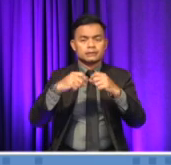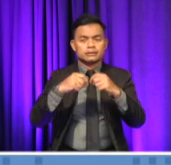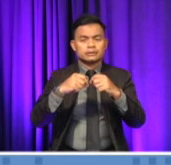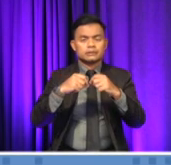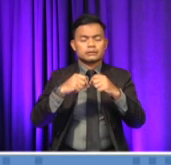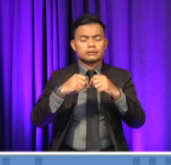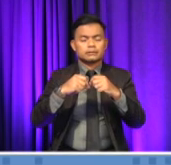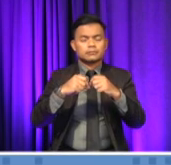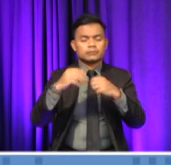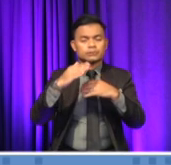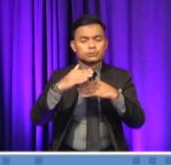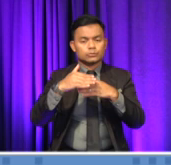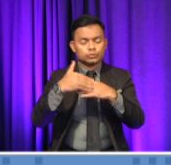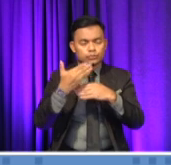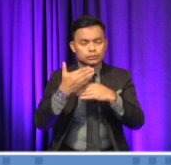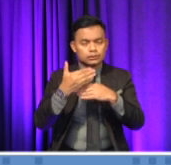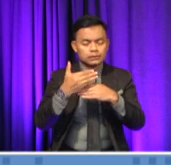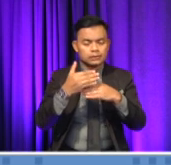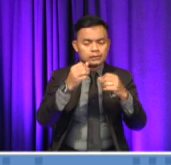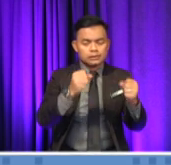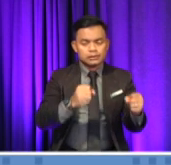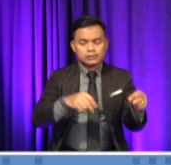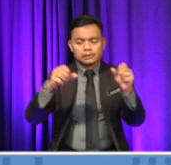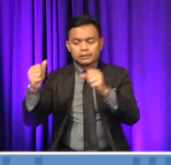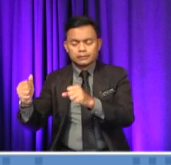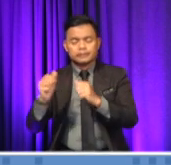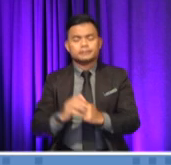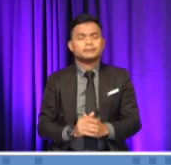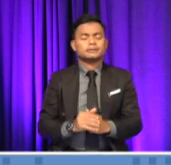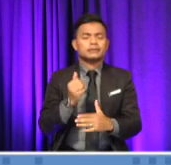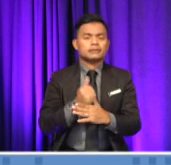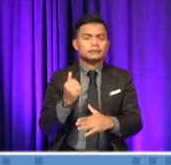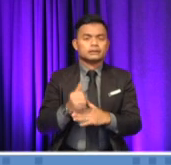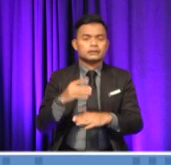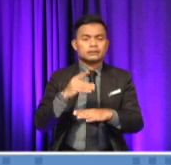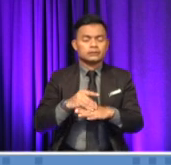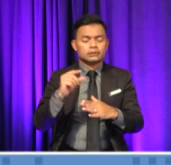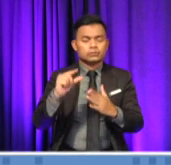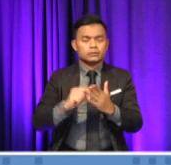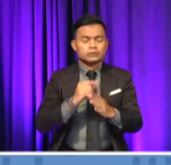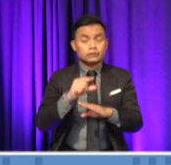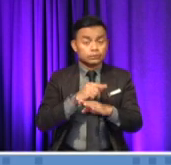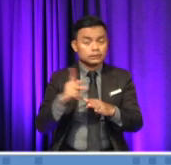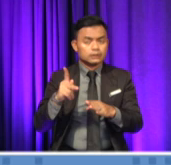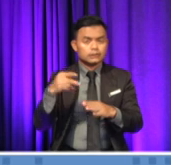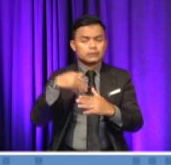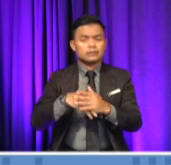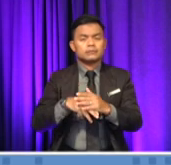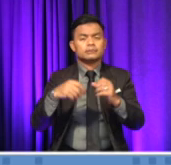alat elektrik kuas terus nih gunakan